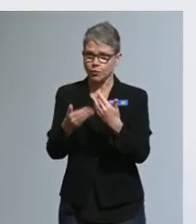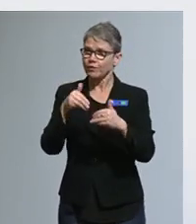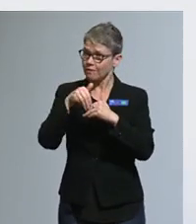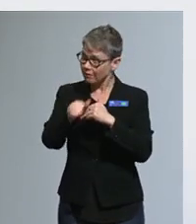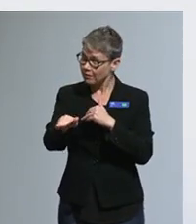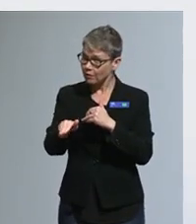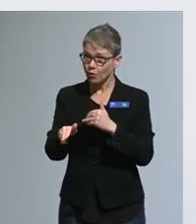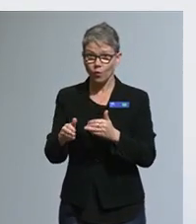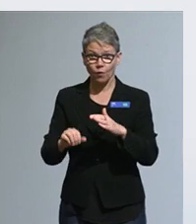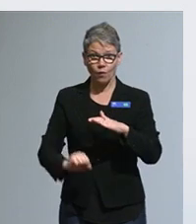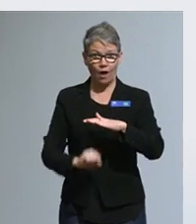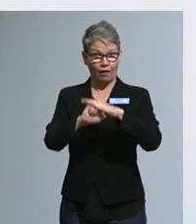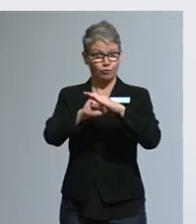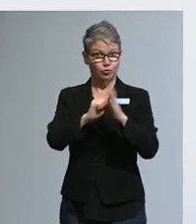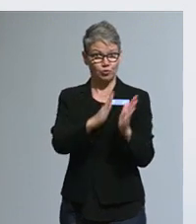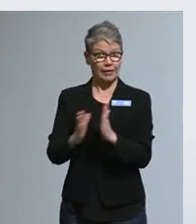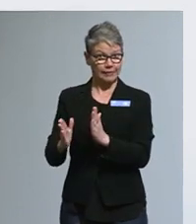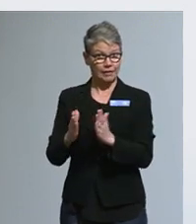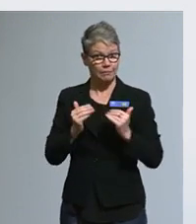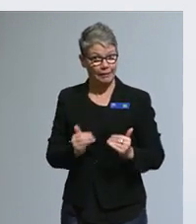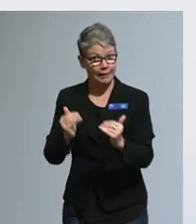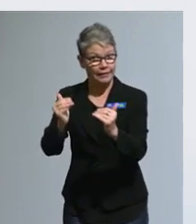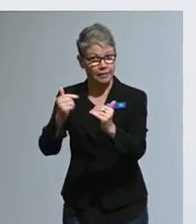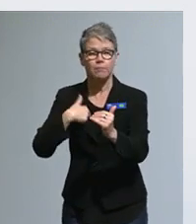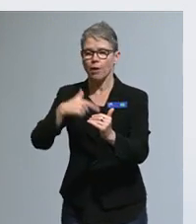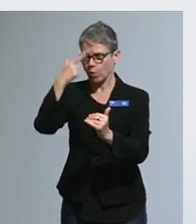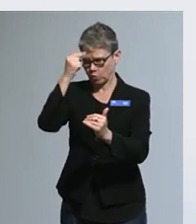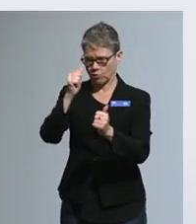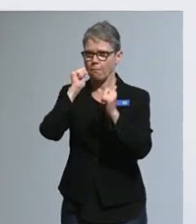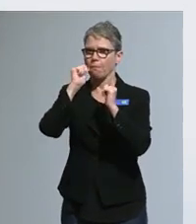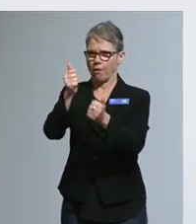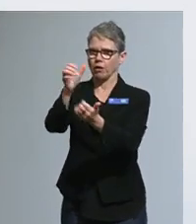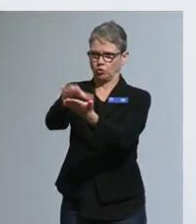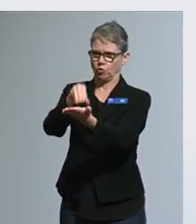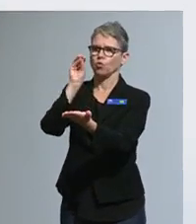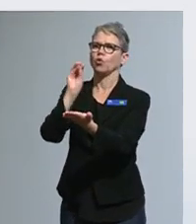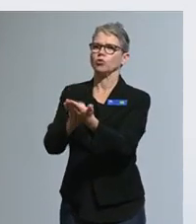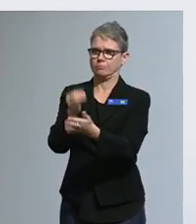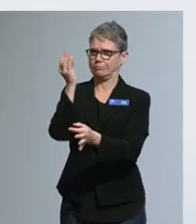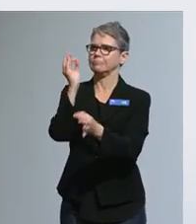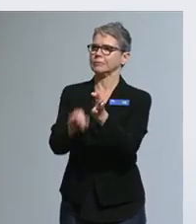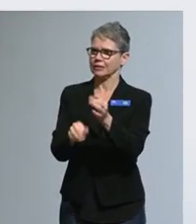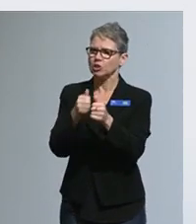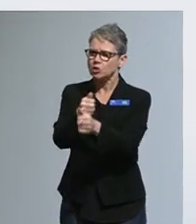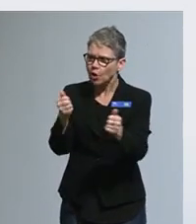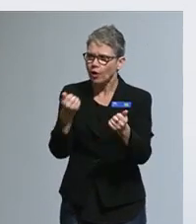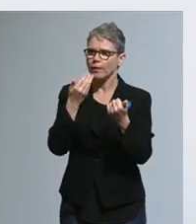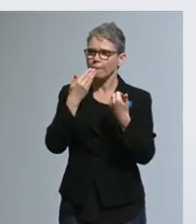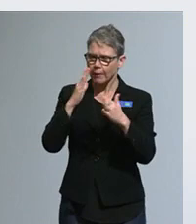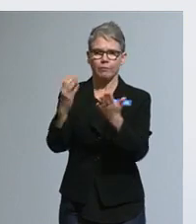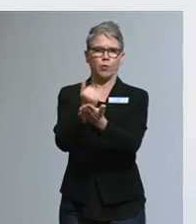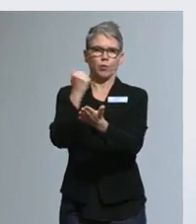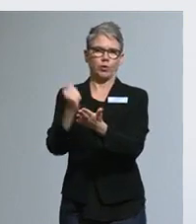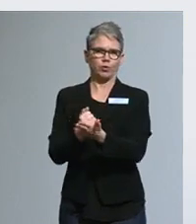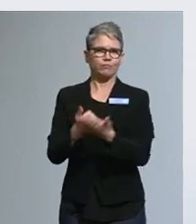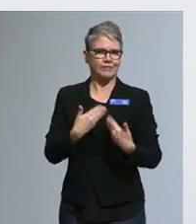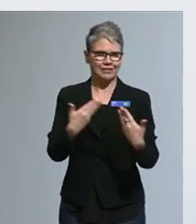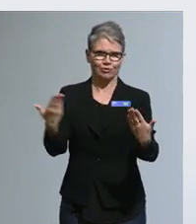avustusjärjestelmän kehittämisessä, niin uskon, että päästään parhaaseen tulokseen ja saadaan kaikille siitä enemmän hyötyä. Kiitoksia paljon.